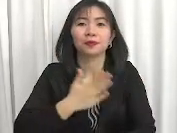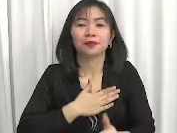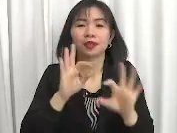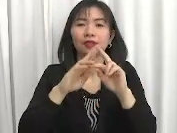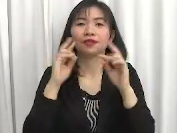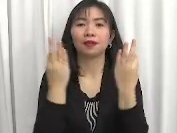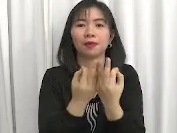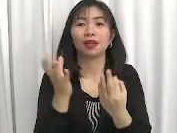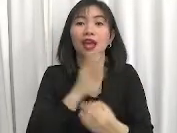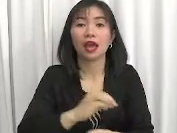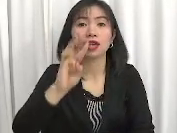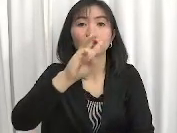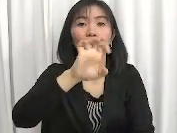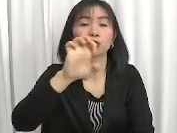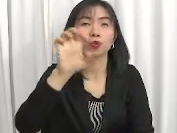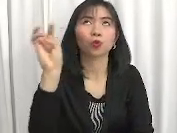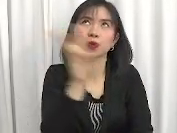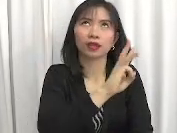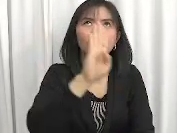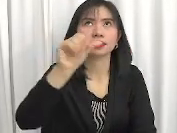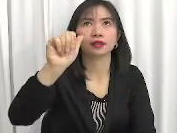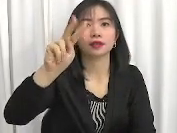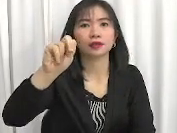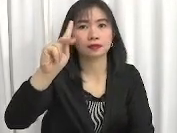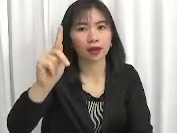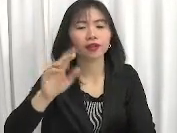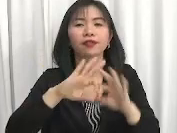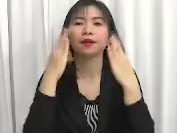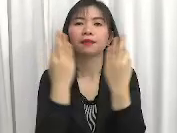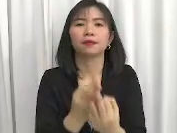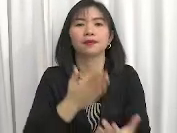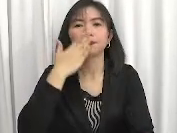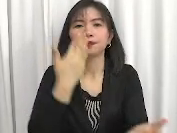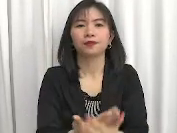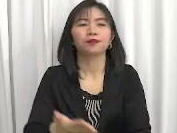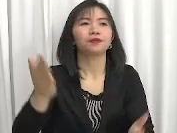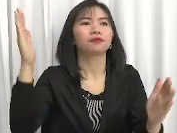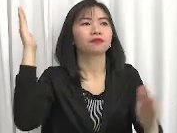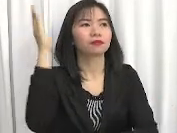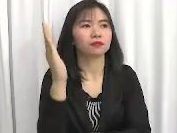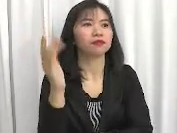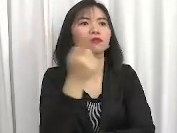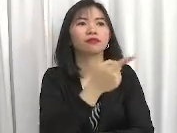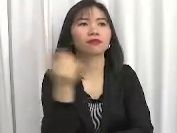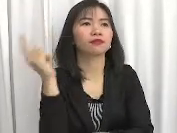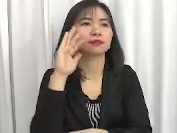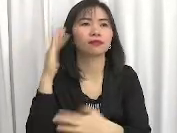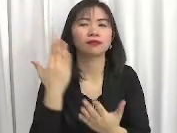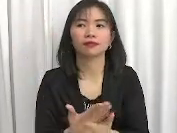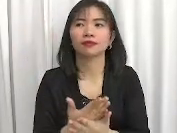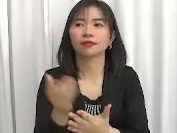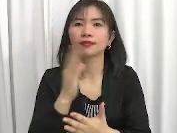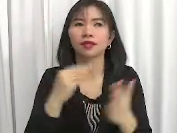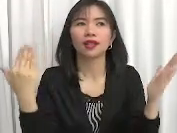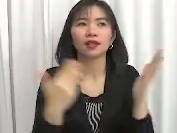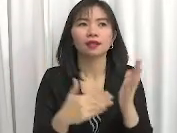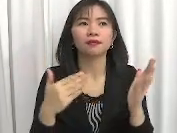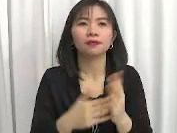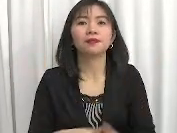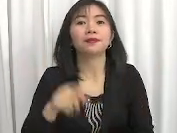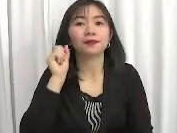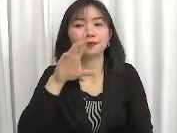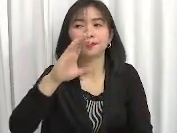ang ating West Bank family, magandang tanghali po sa inyong lahat. Ayan. Amen. Hello po! Amen! Salamat po! Sister